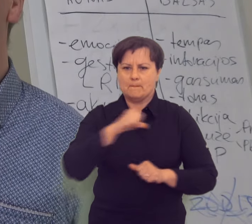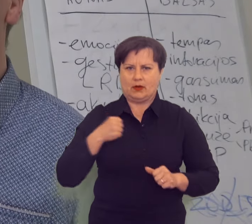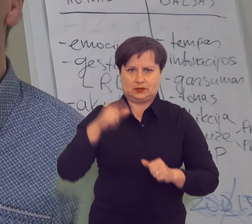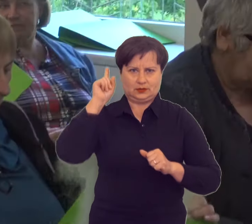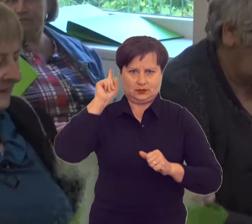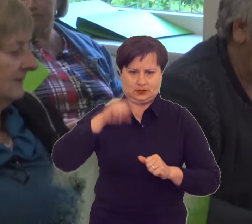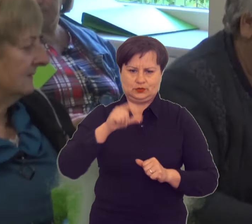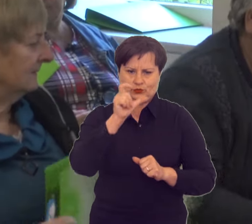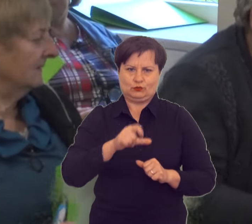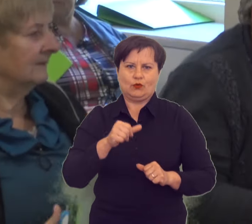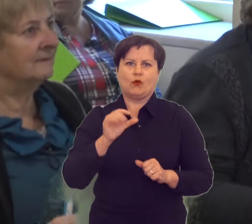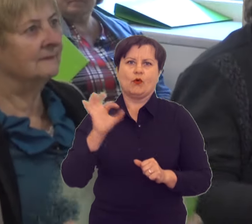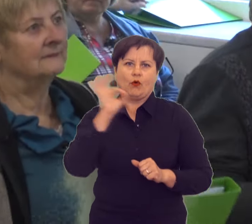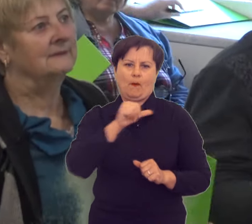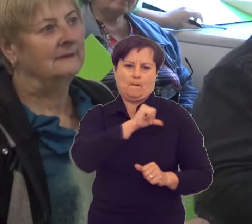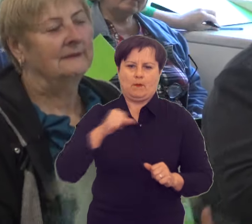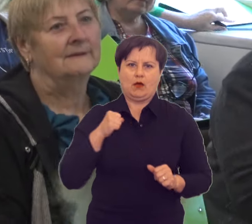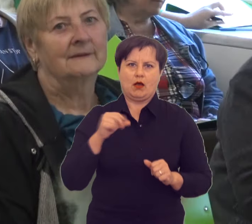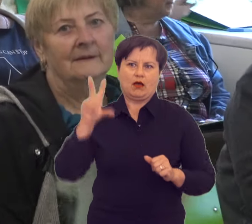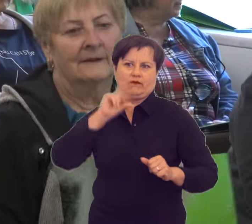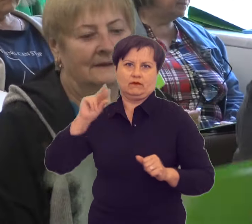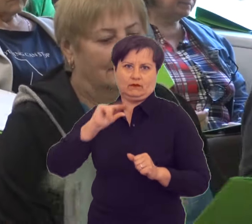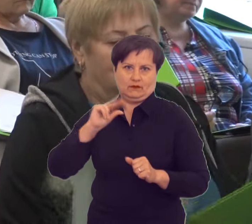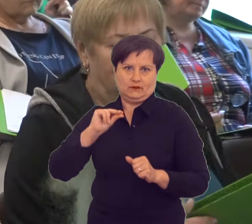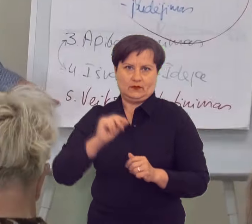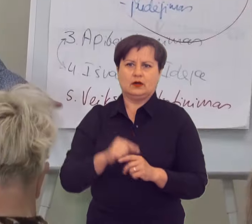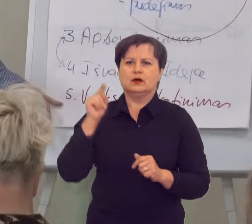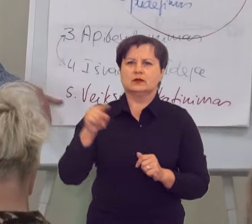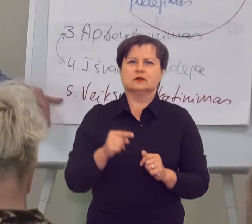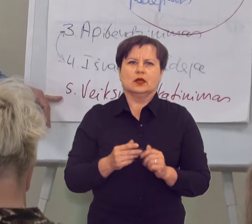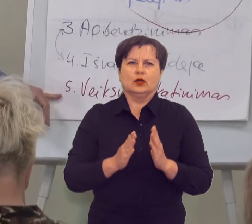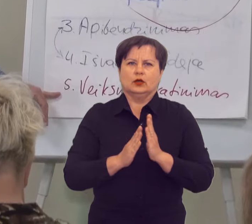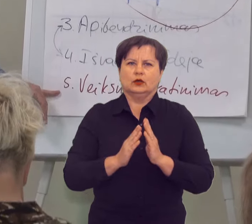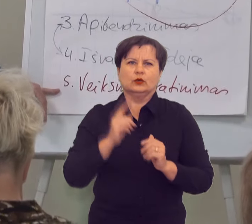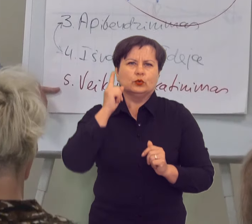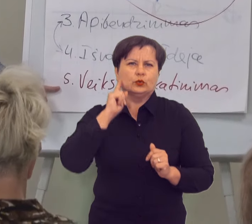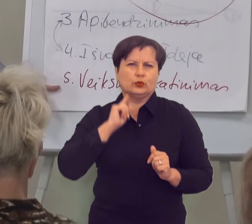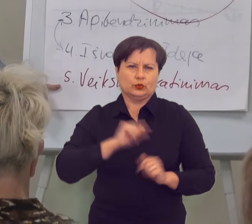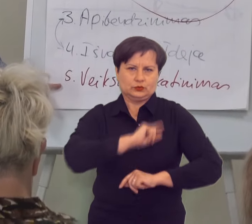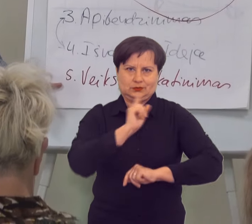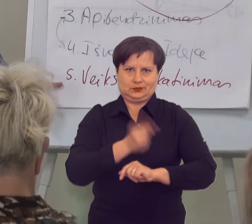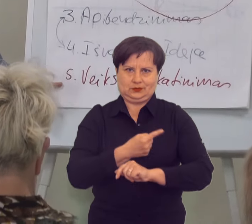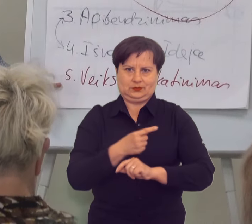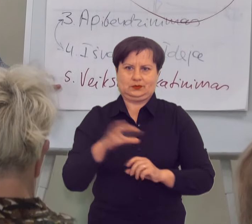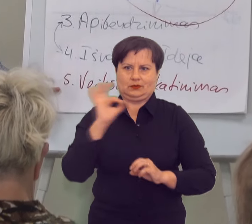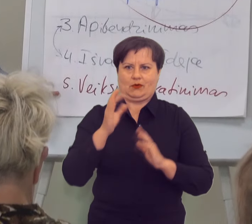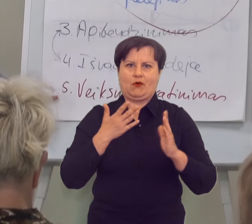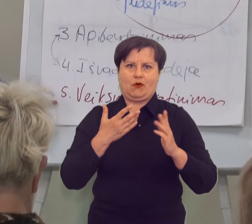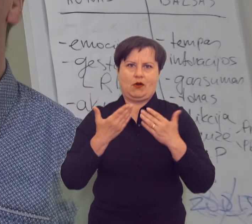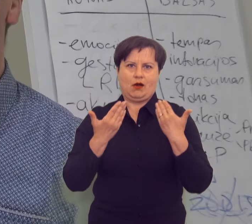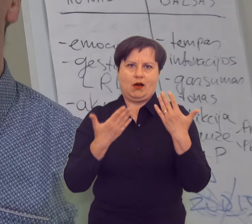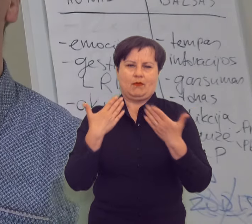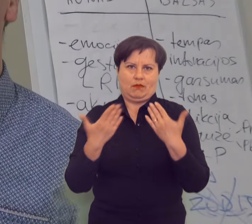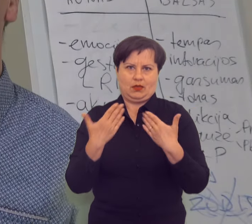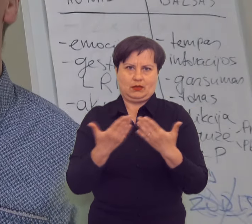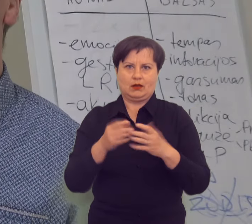žmogus pats tiki tuo, ką sako, kad jis aistringai siekia to, dėl ko komunikuoja. O kita dalis komunikacijos yra apie